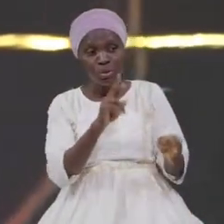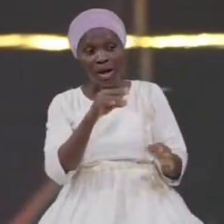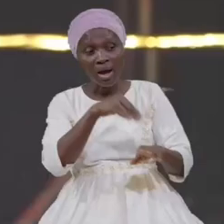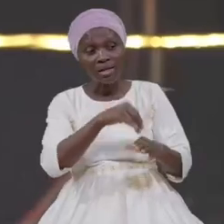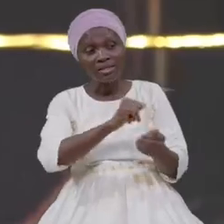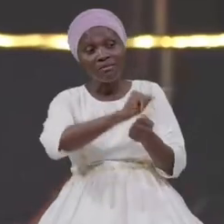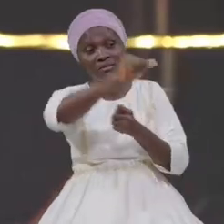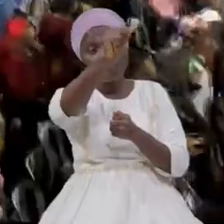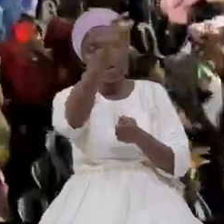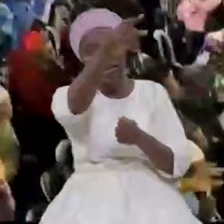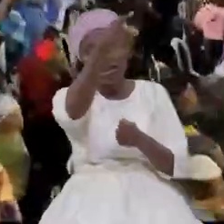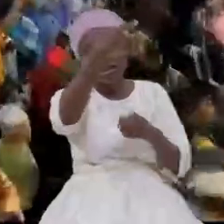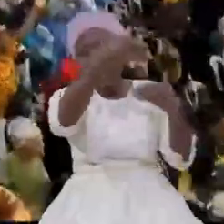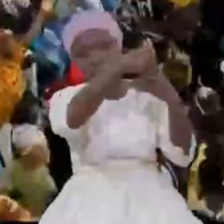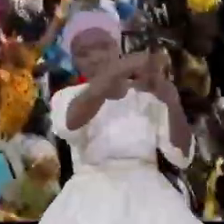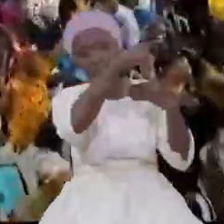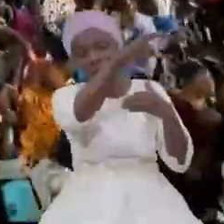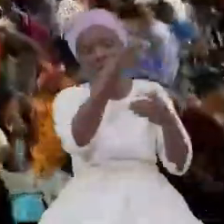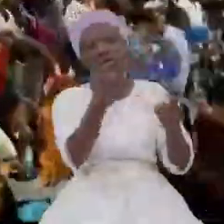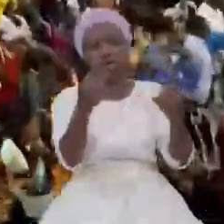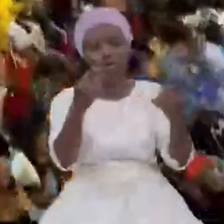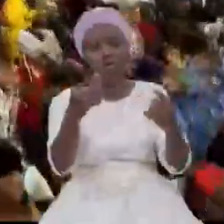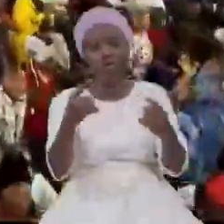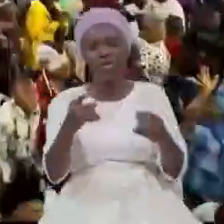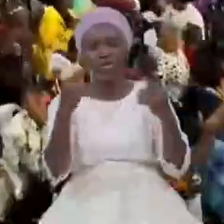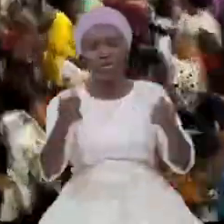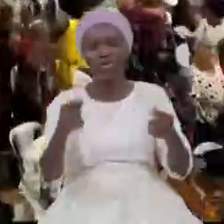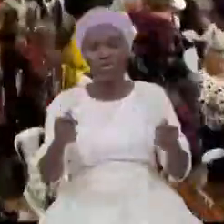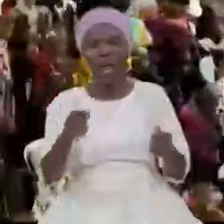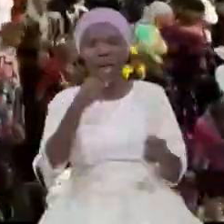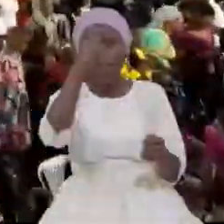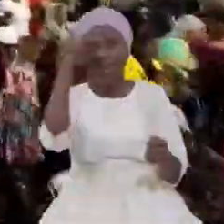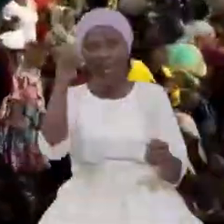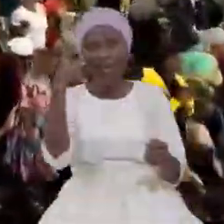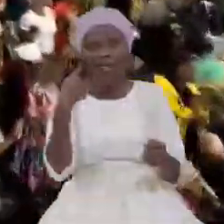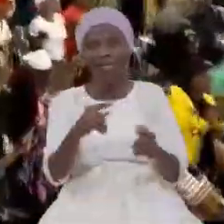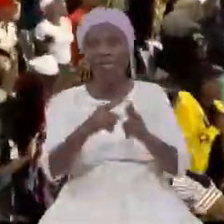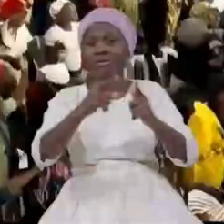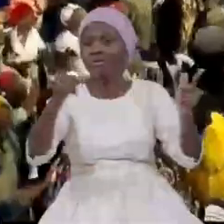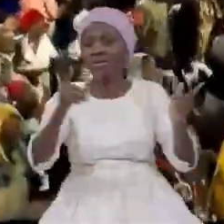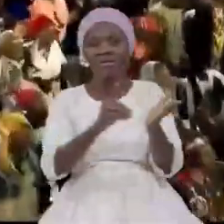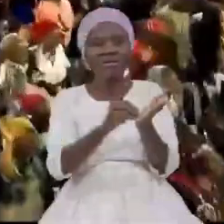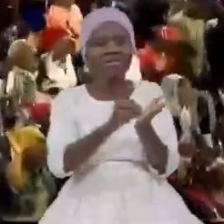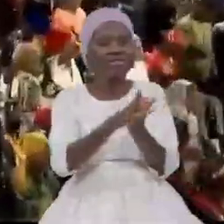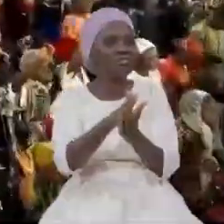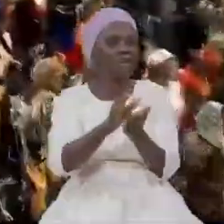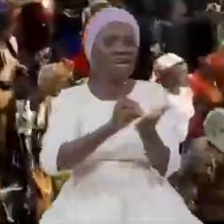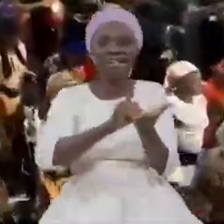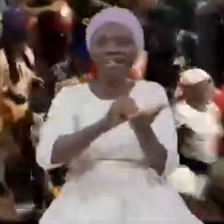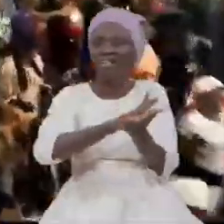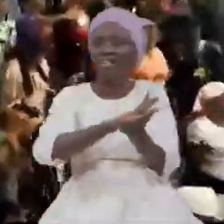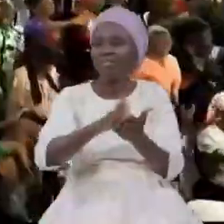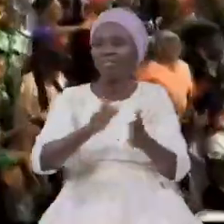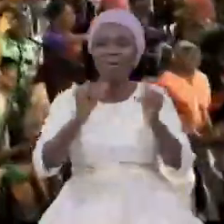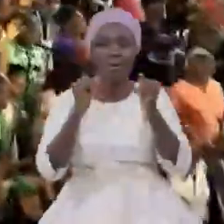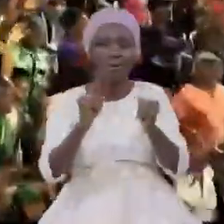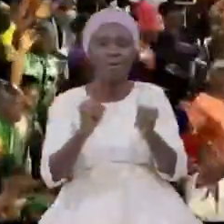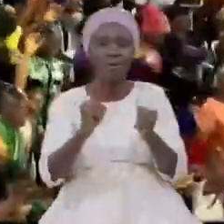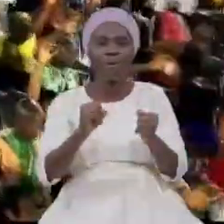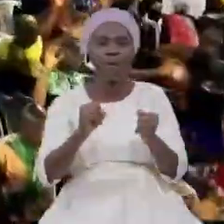derrière là-bas, venez rapidement. Parce que le surnaturel est sur le point d'arriver à tout le